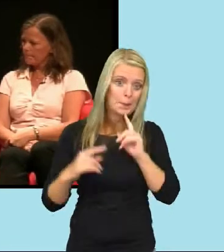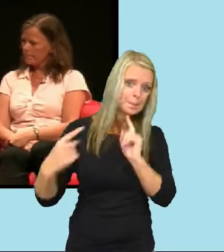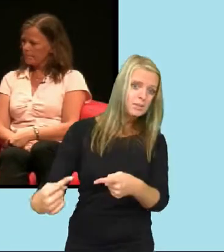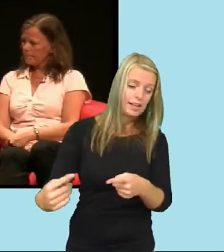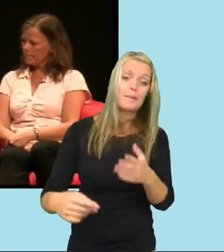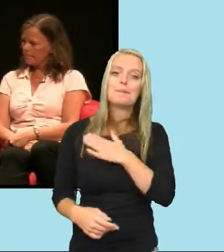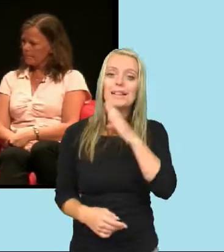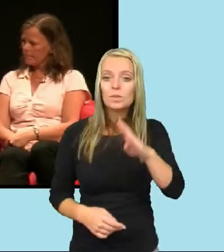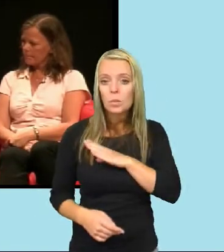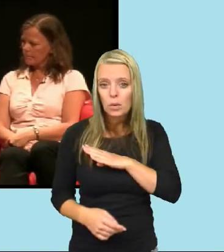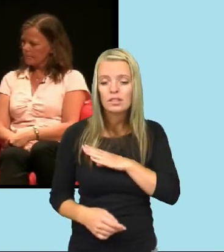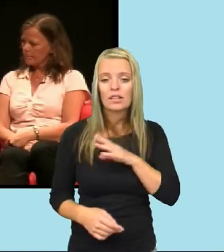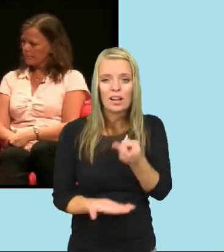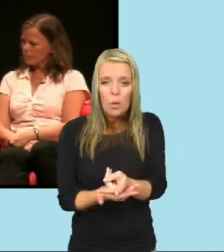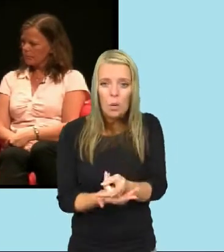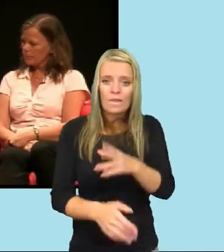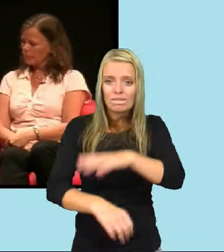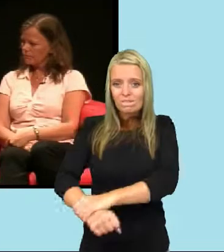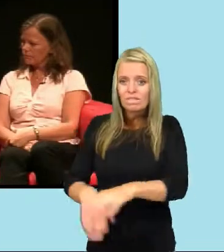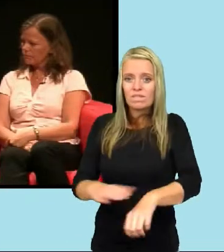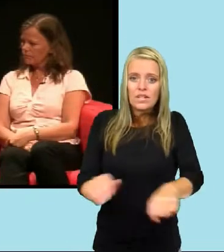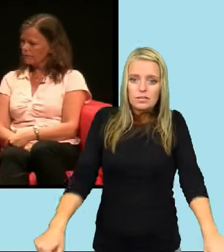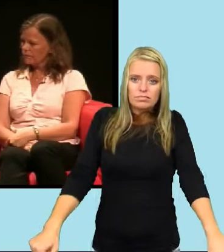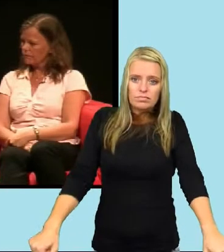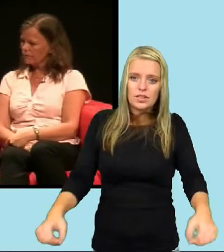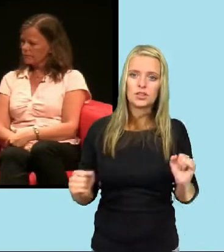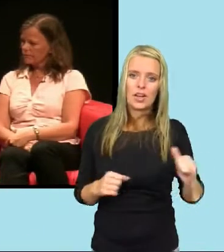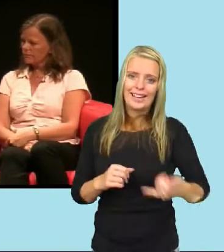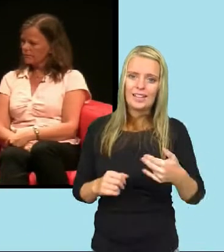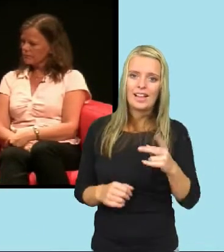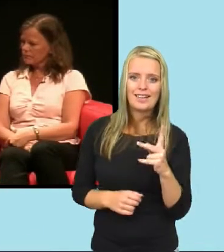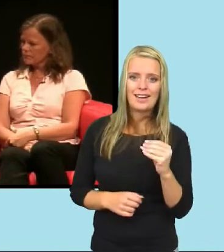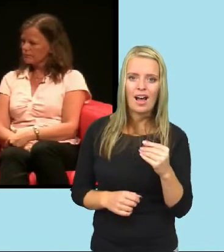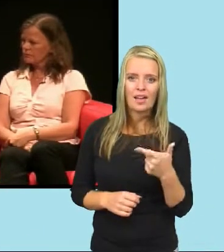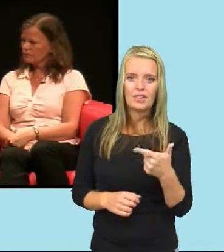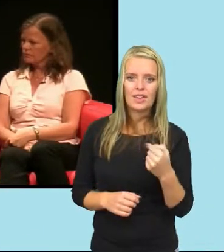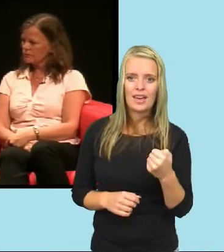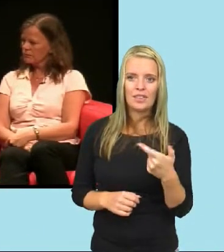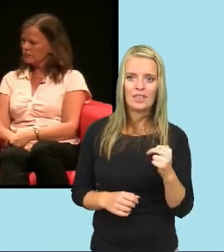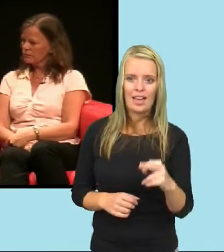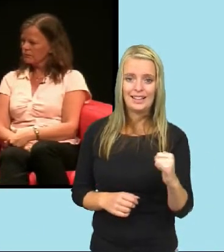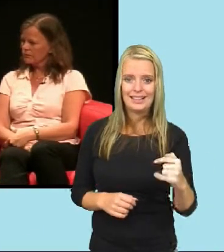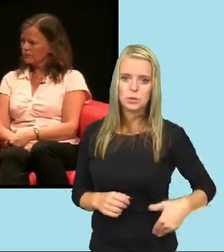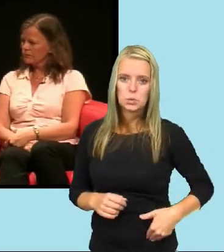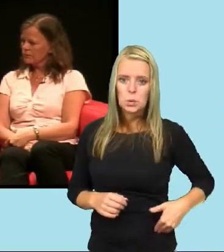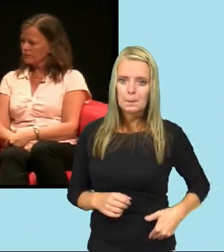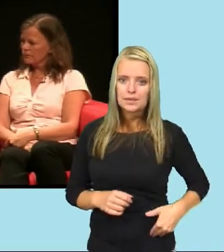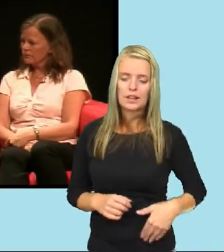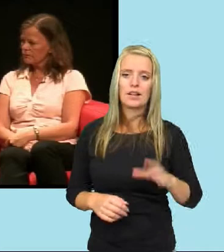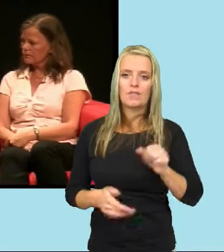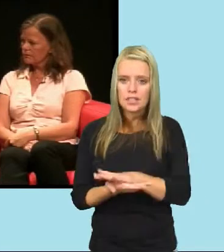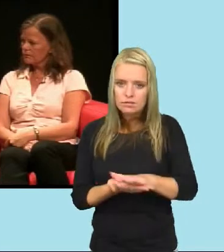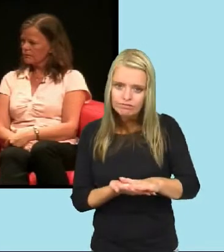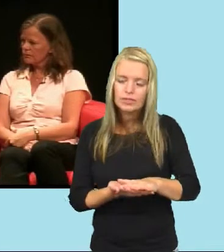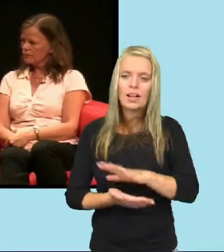låg fastspänd om man skulle gå in med en kateter i ljumsken. Och allting är rengjort, kliniskt rent. Och så kommer